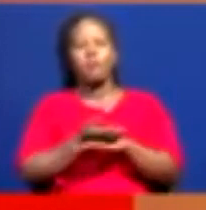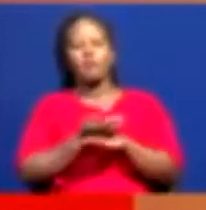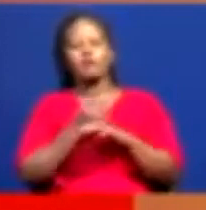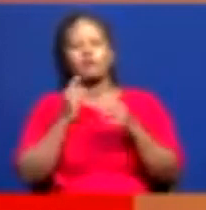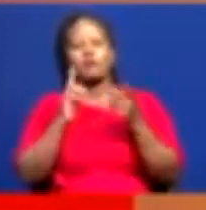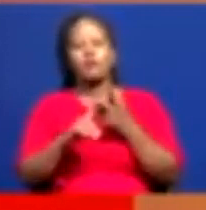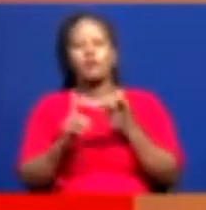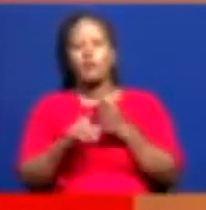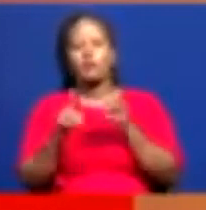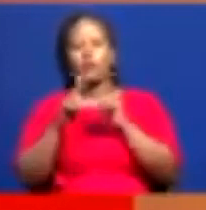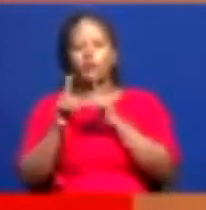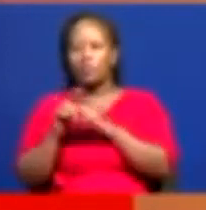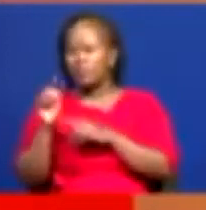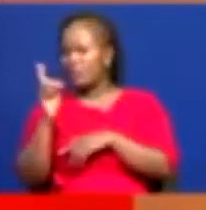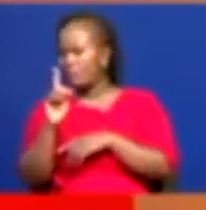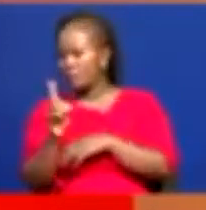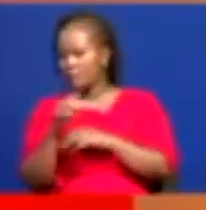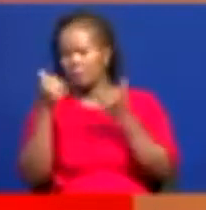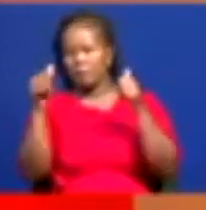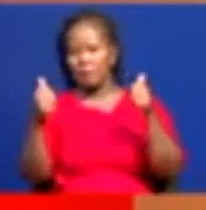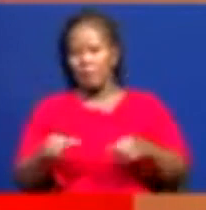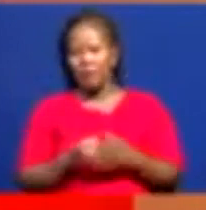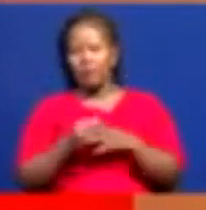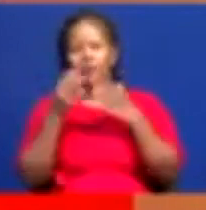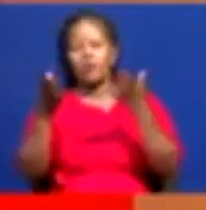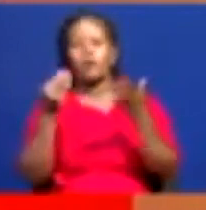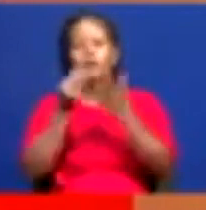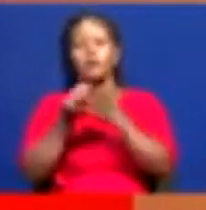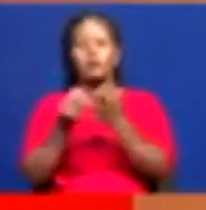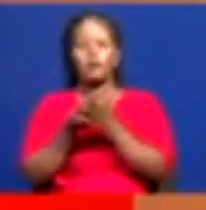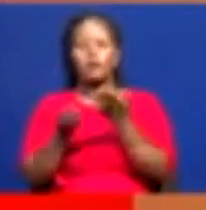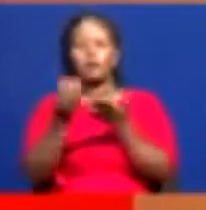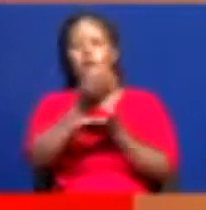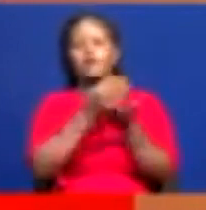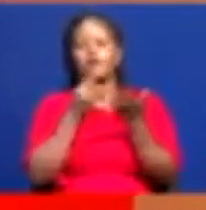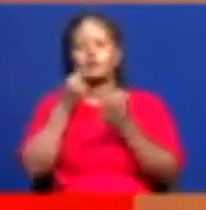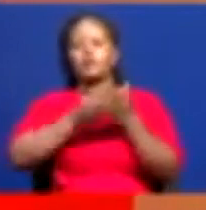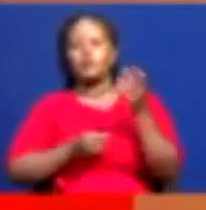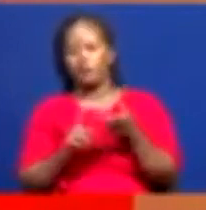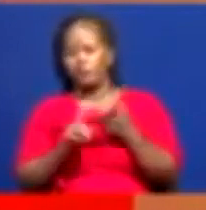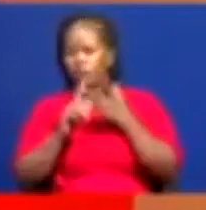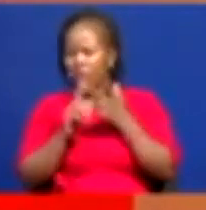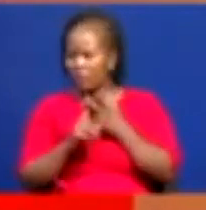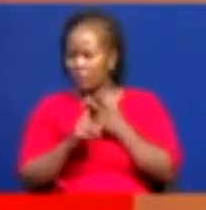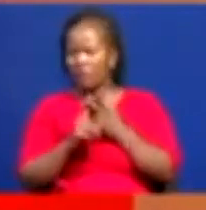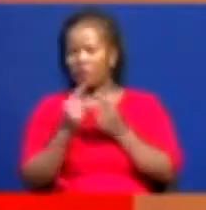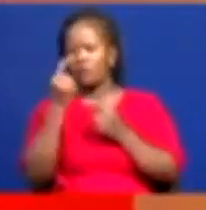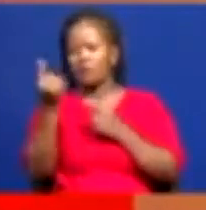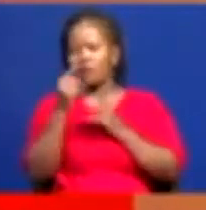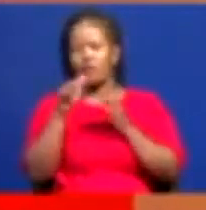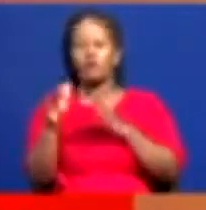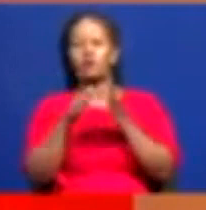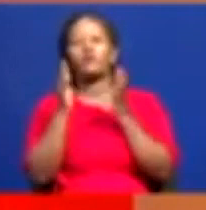burudani hayalipi, kukawa kuna shida na hatuokoti pesa ambazo zinaweza saidia wasanii. Njia ya pekee ya